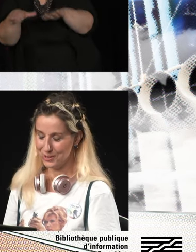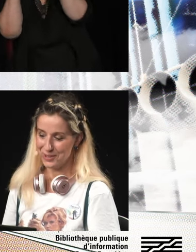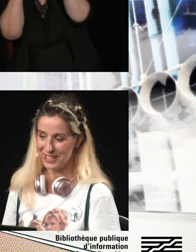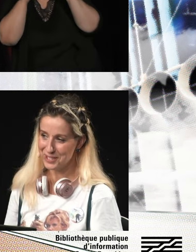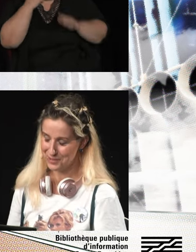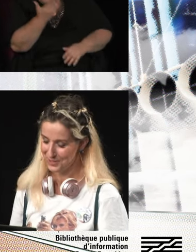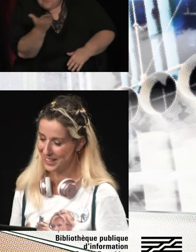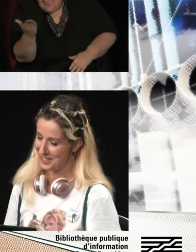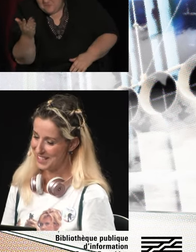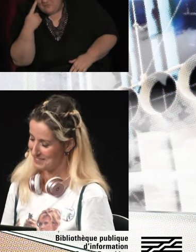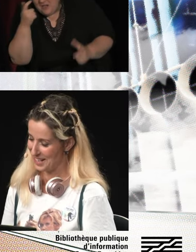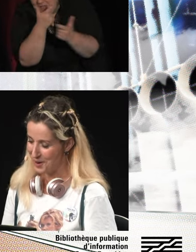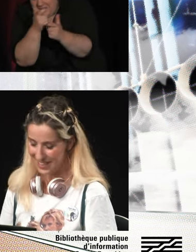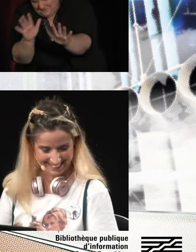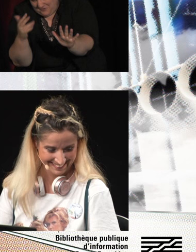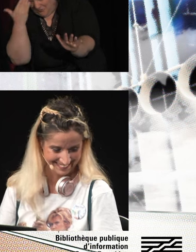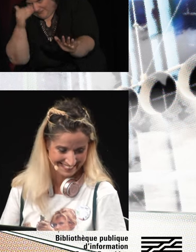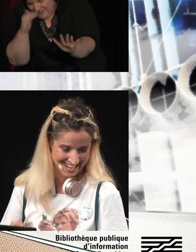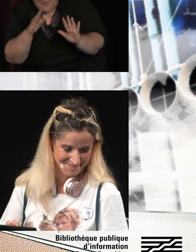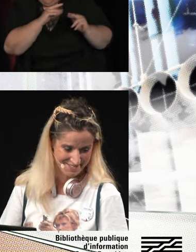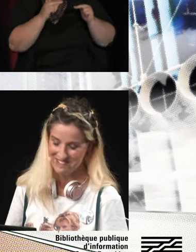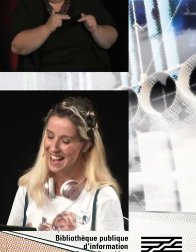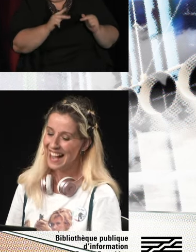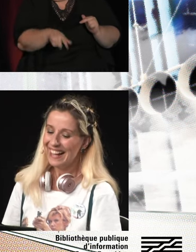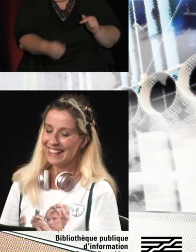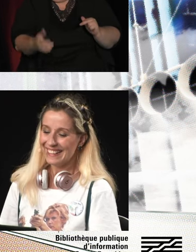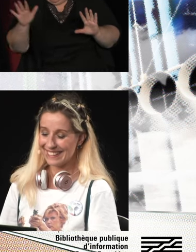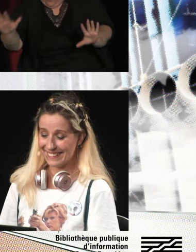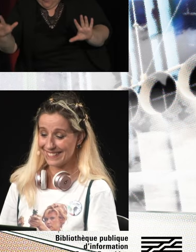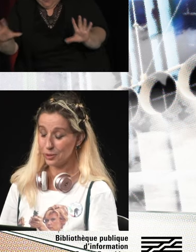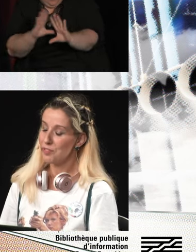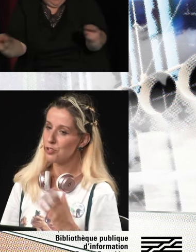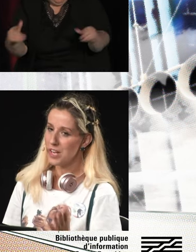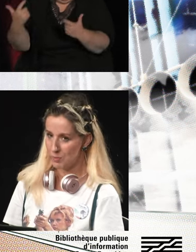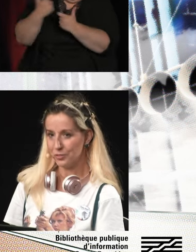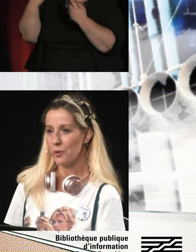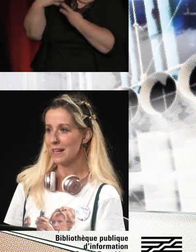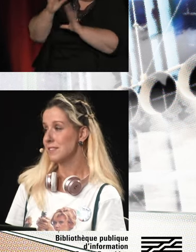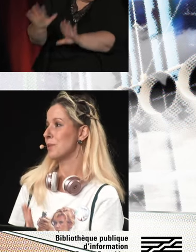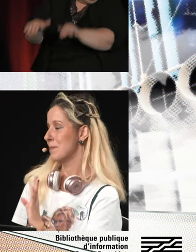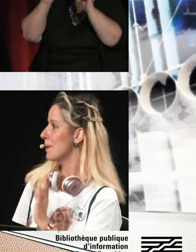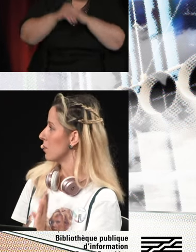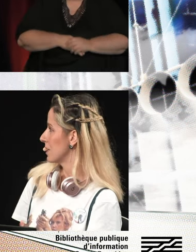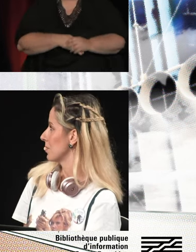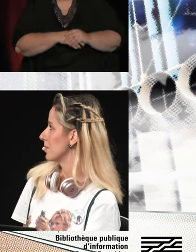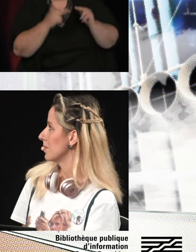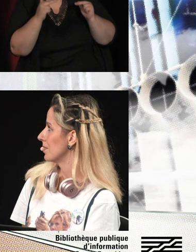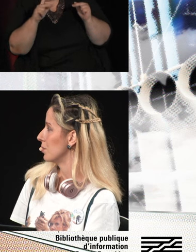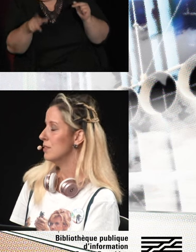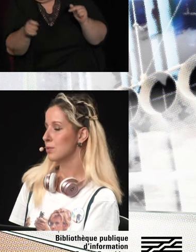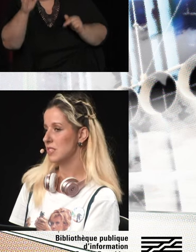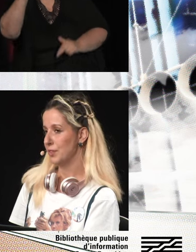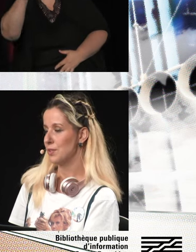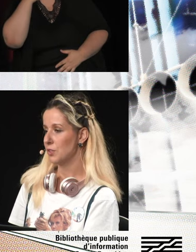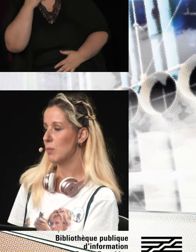Je vous entends, hein. Je vous entends rigoler, vraiment. Calmez-vous. Donc on va le jouer en mode normal. Non, c'est même pas... En fait,